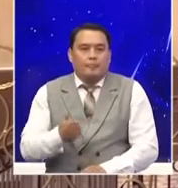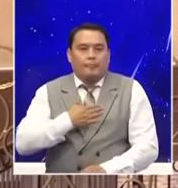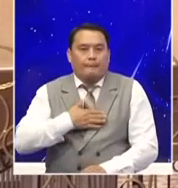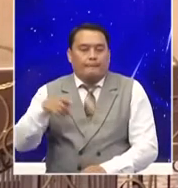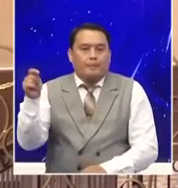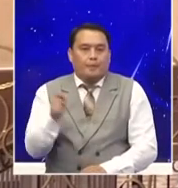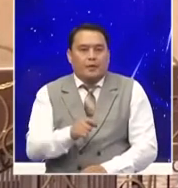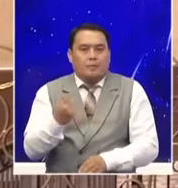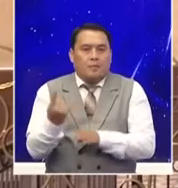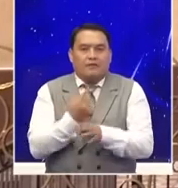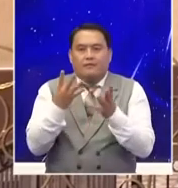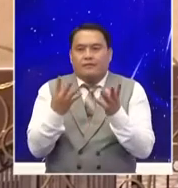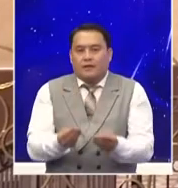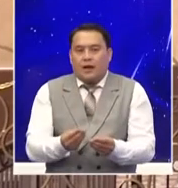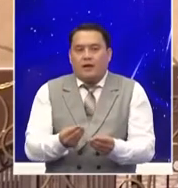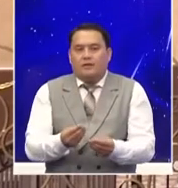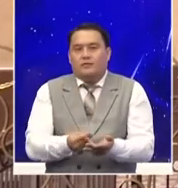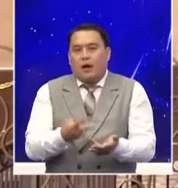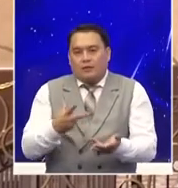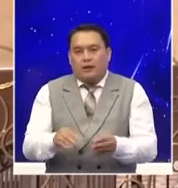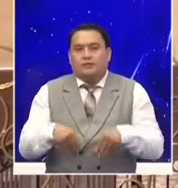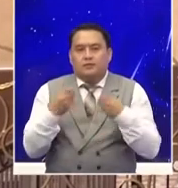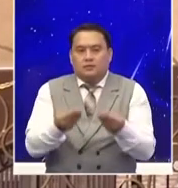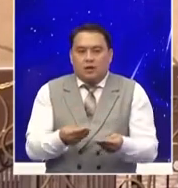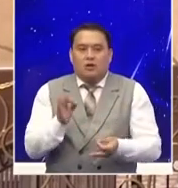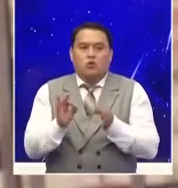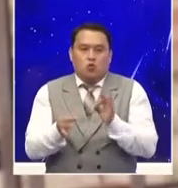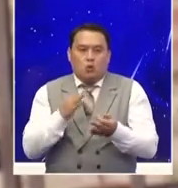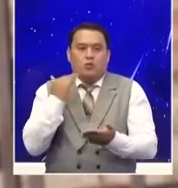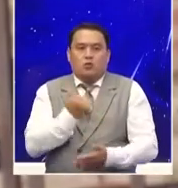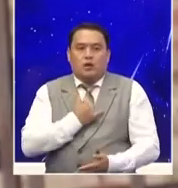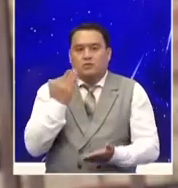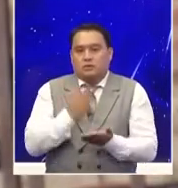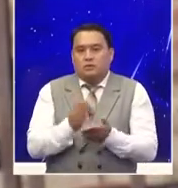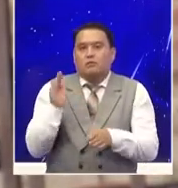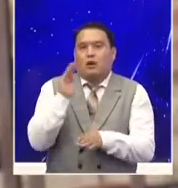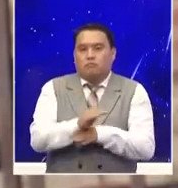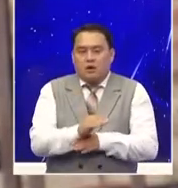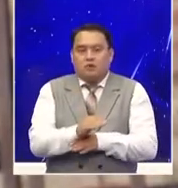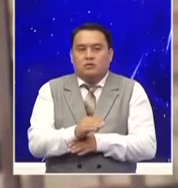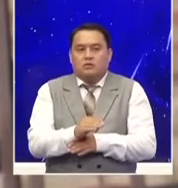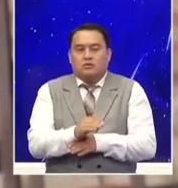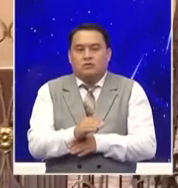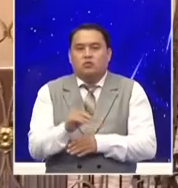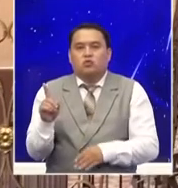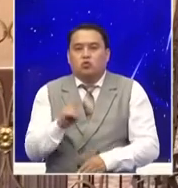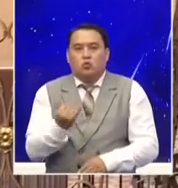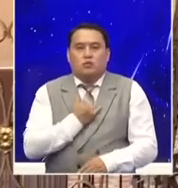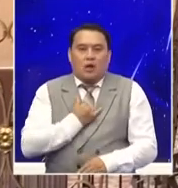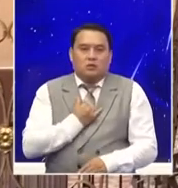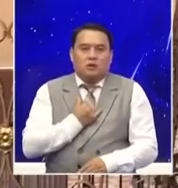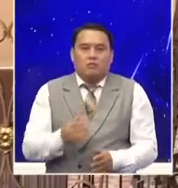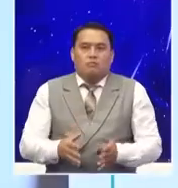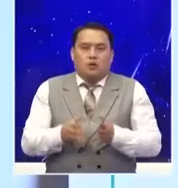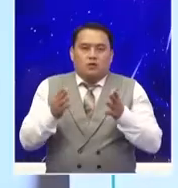открыли, с первого дня пришли, все анализы сдали, нормы все соблюдены у нас. Дополнительный, конечно, является огромным плюсом, что у нас